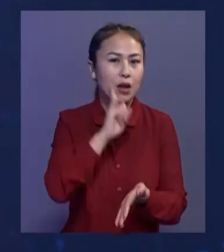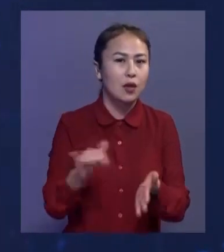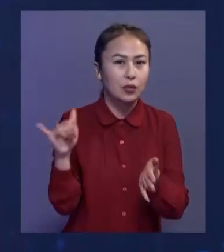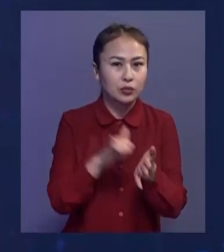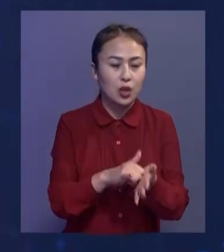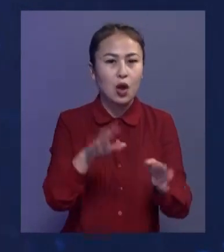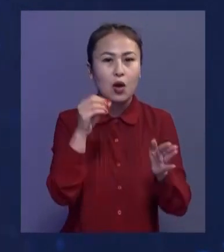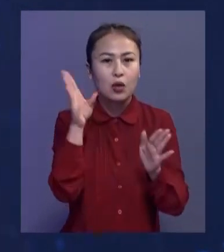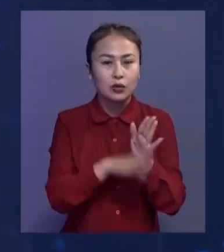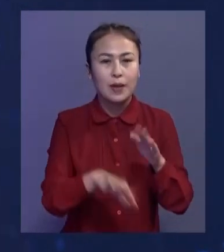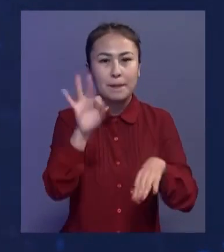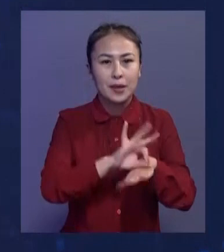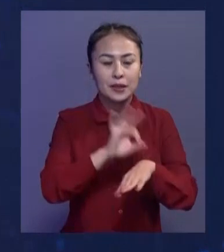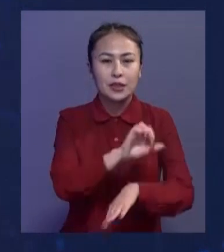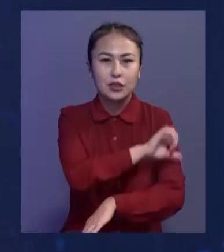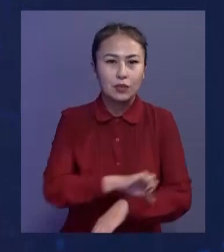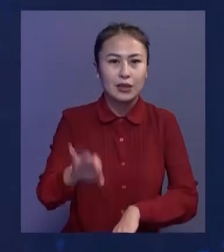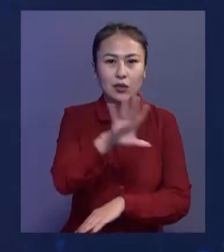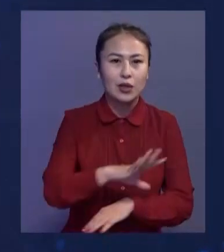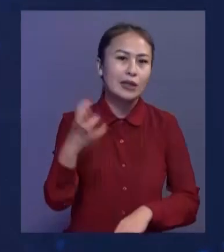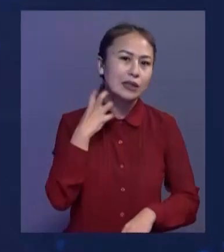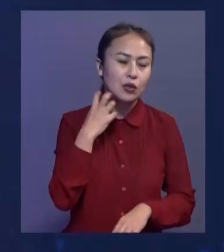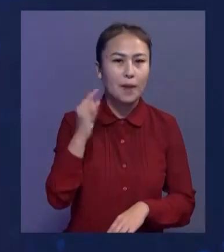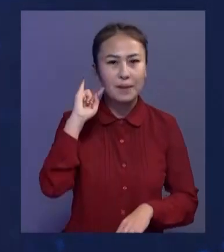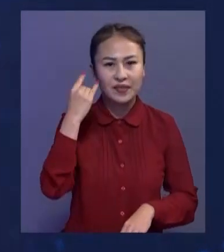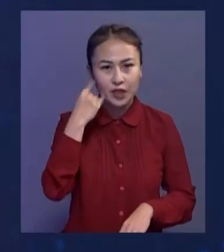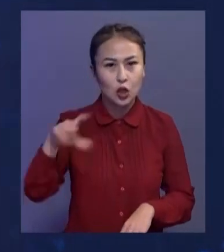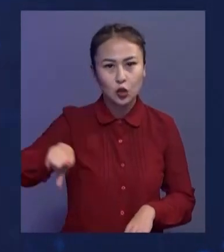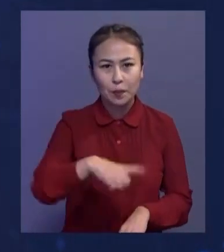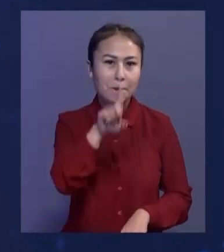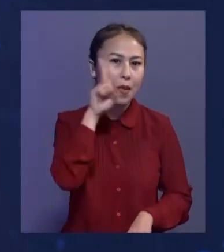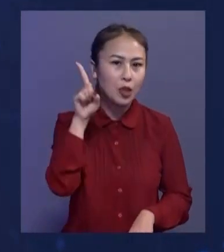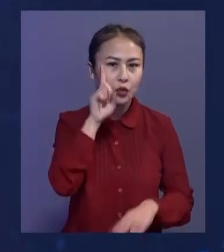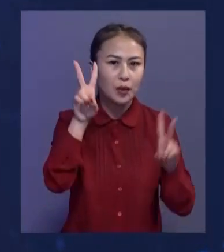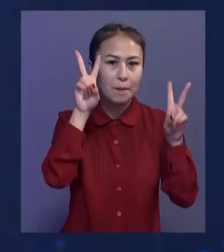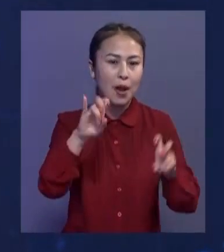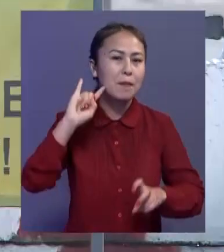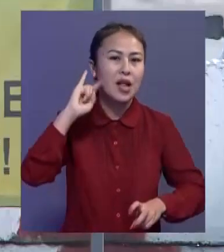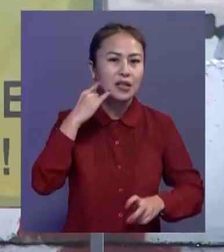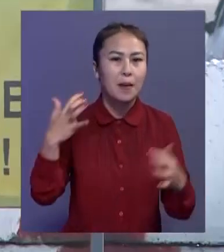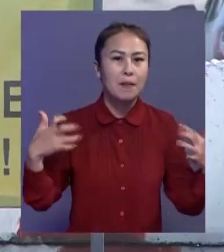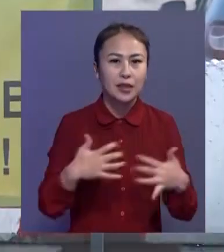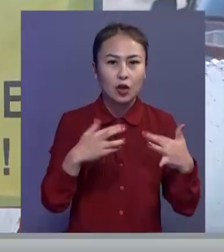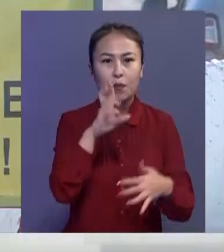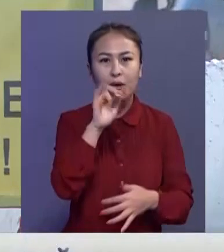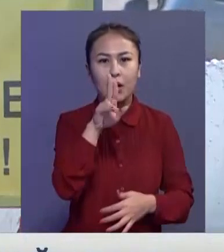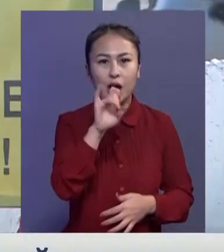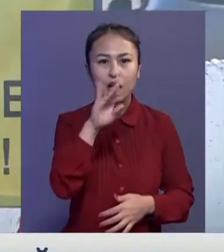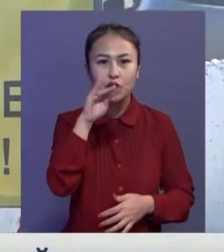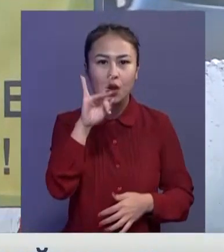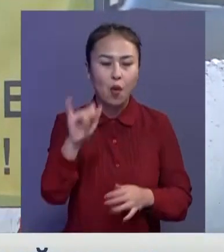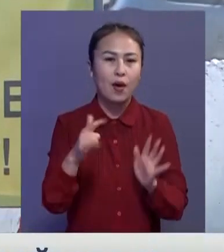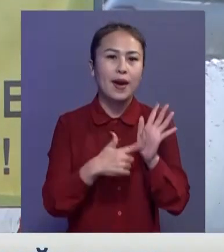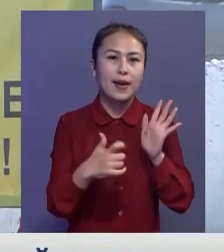Бұл ауру өршіп тұрған өңірлер мен шекаралас аймақтар, яғни Қызылорда, Павлодар жолының Молодежный кенті маңы, Павлодар Баянауыл, Бұқар